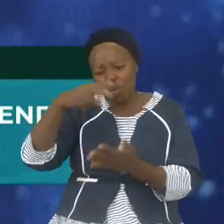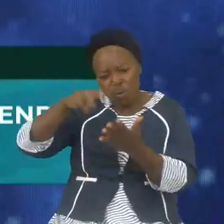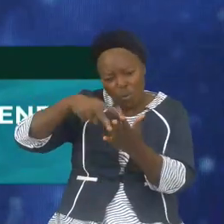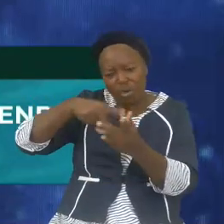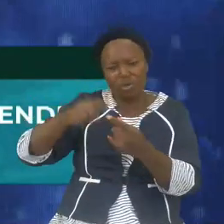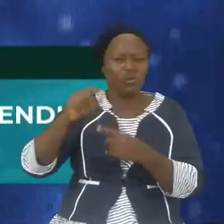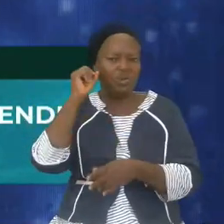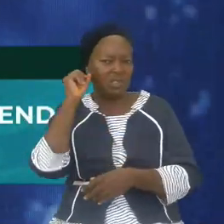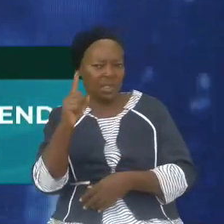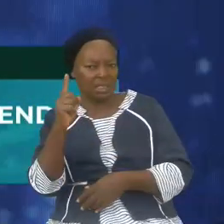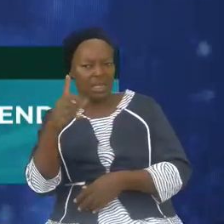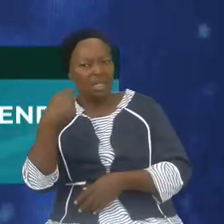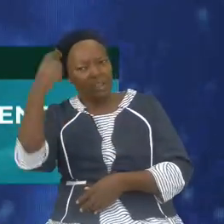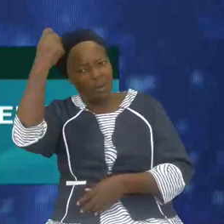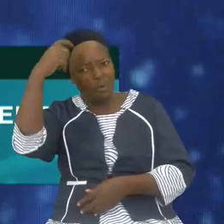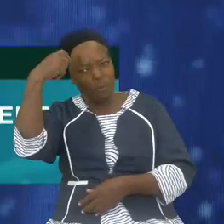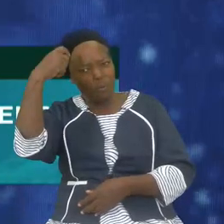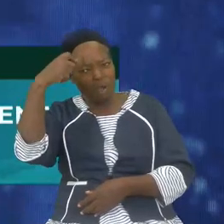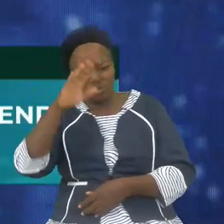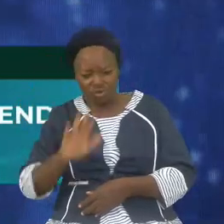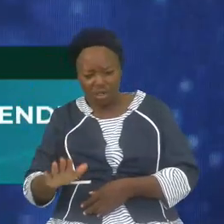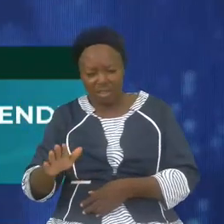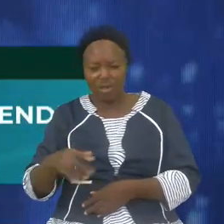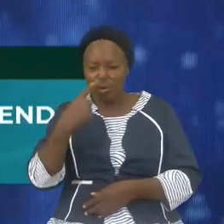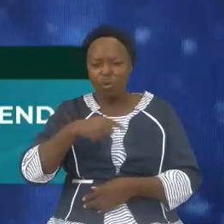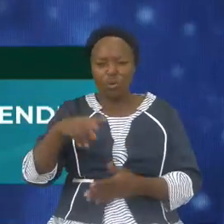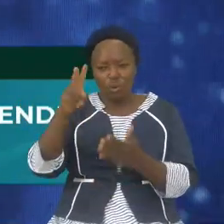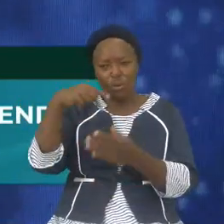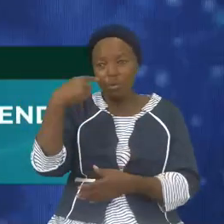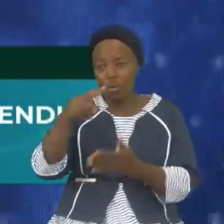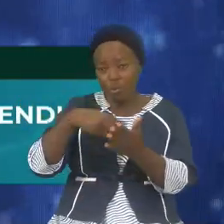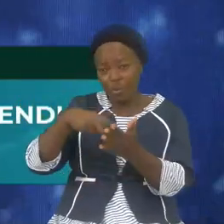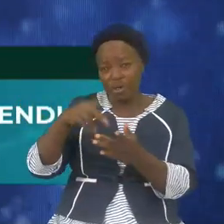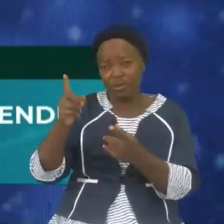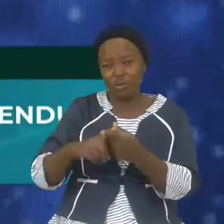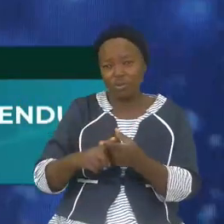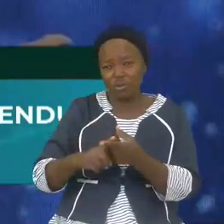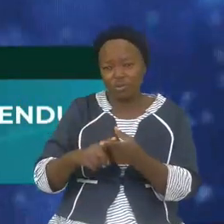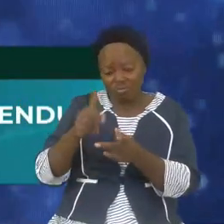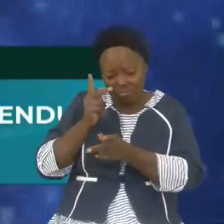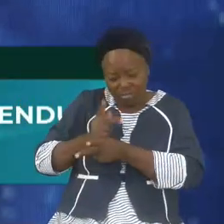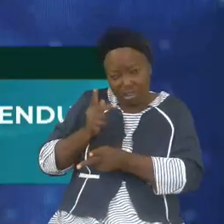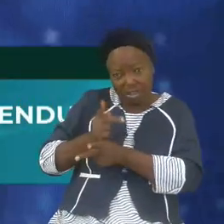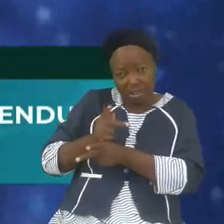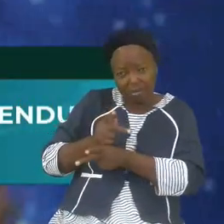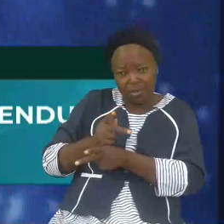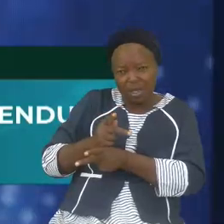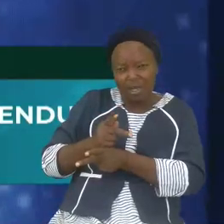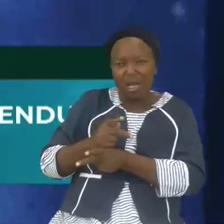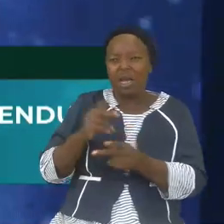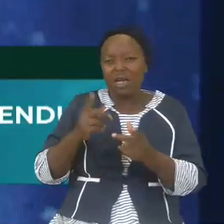pas. Regardez ceux qui vont à l'école. Oui, l'intelligent lit pour comprendre. Il lit pour